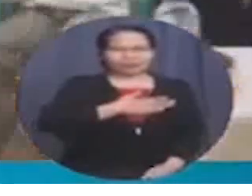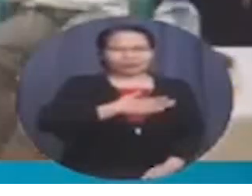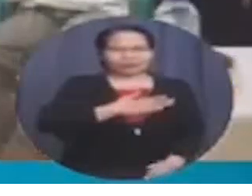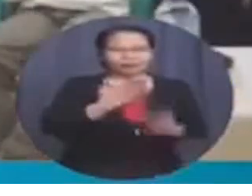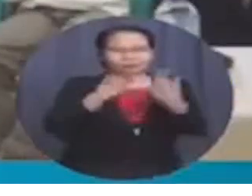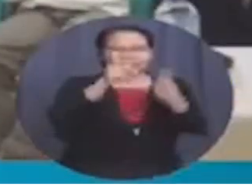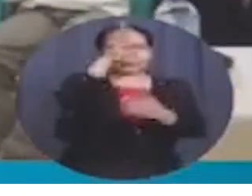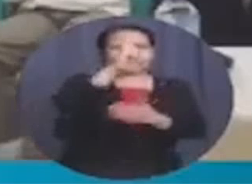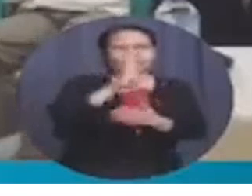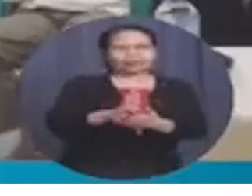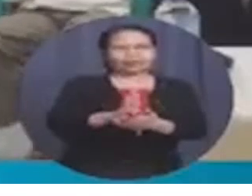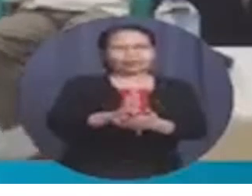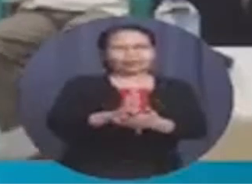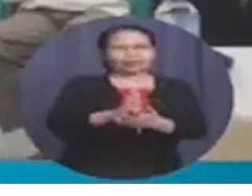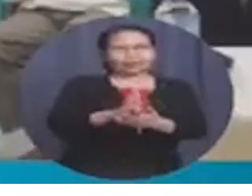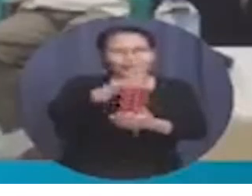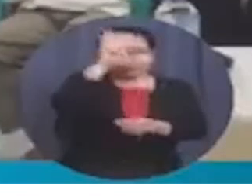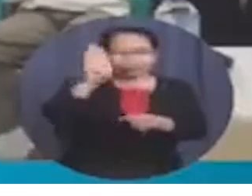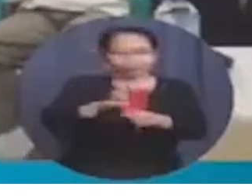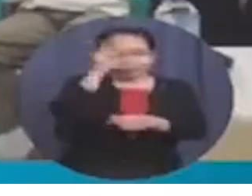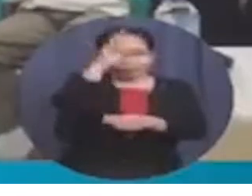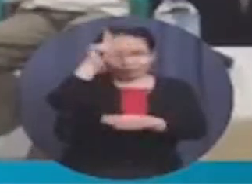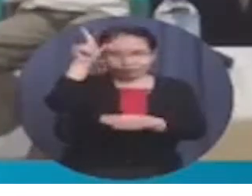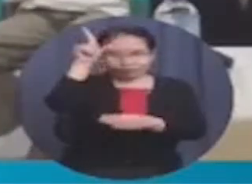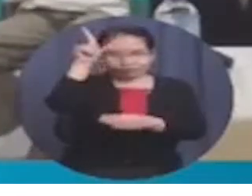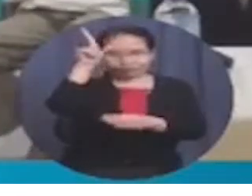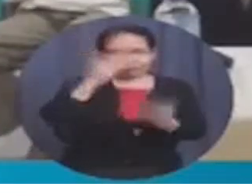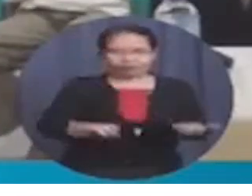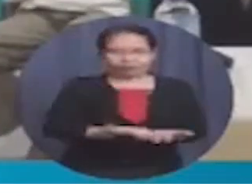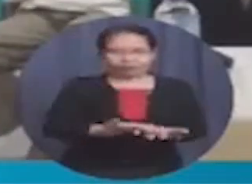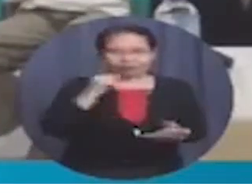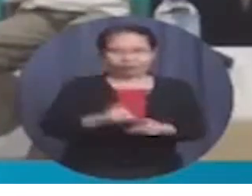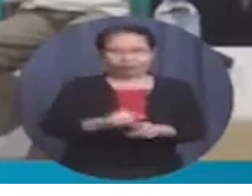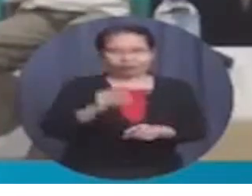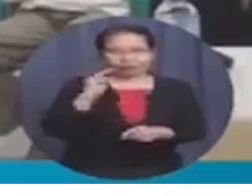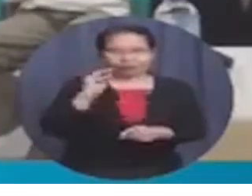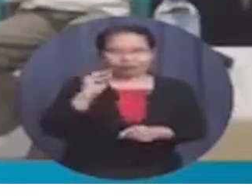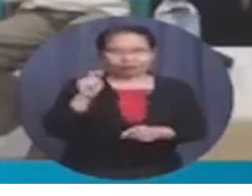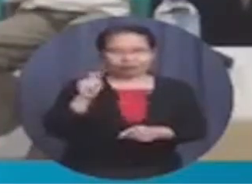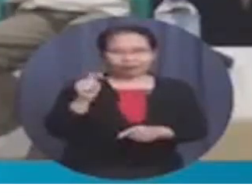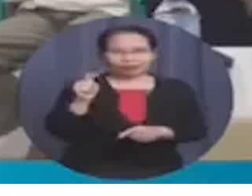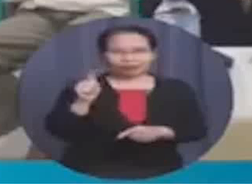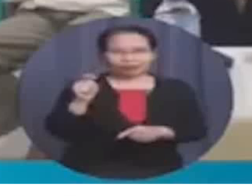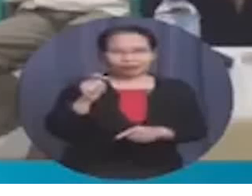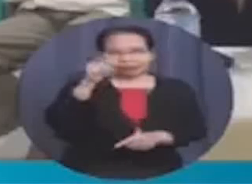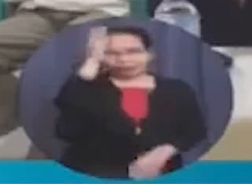Salamat po sa Diyos, kapatid na Daniel. Ang magtatanong po kay Brother Eli ay si kapatid na Matet Bayan, isang Katoliko.